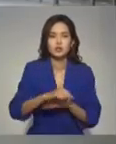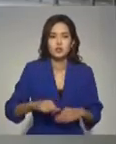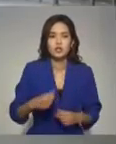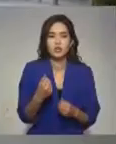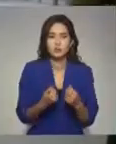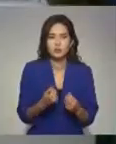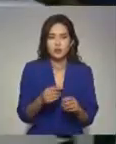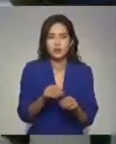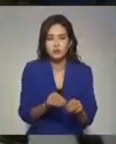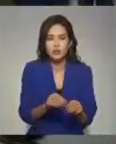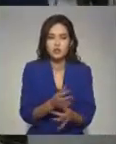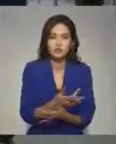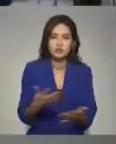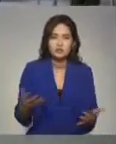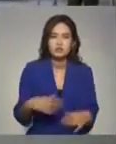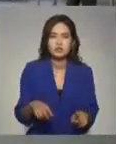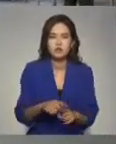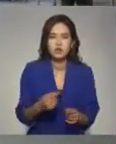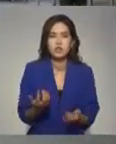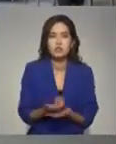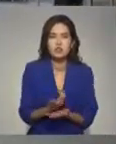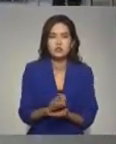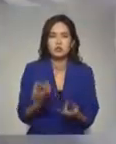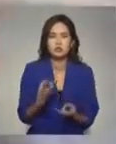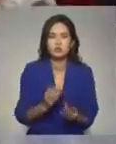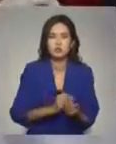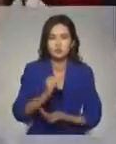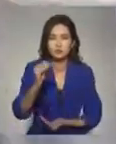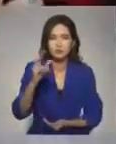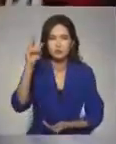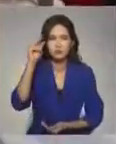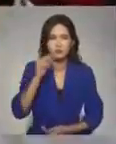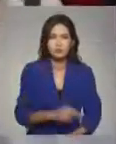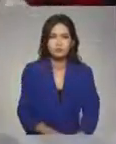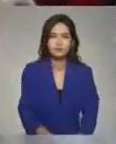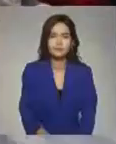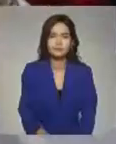машинисты поездов. Люди намерены добиться повышения заработной платы.